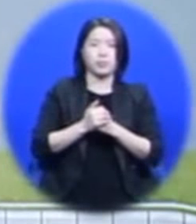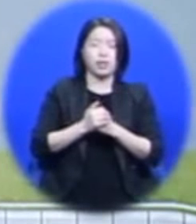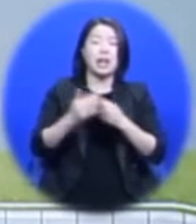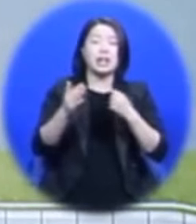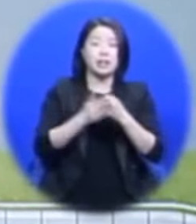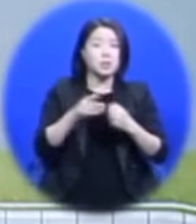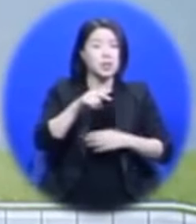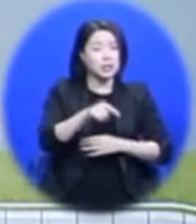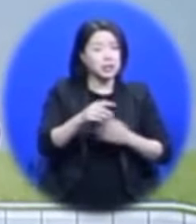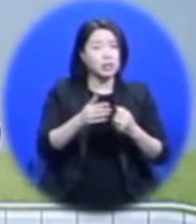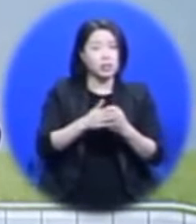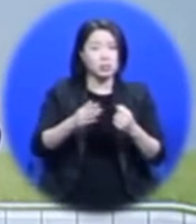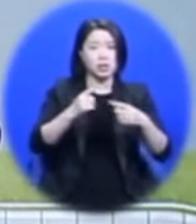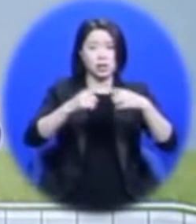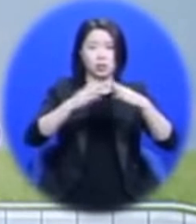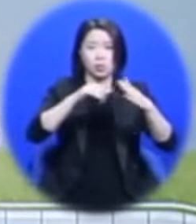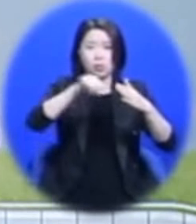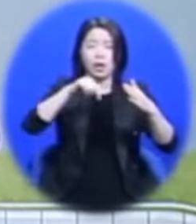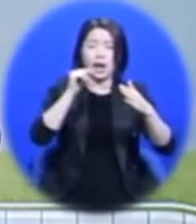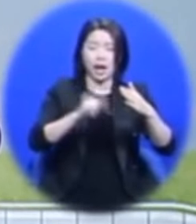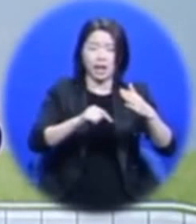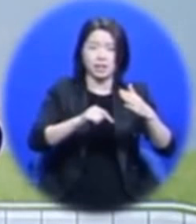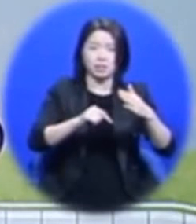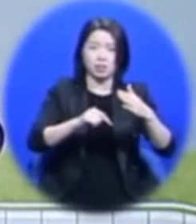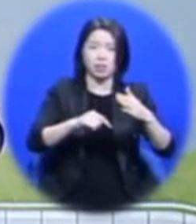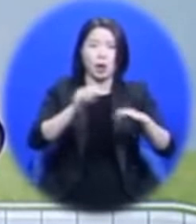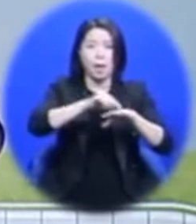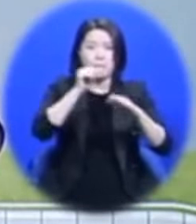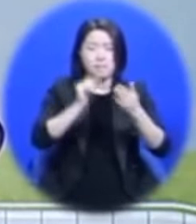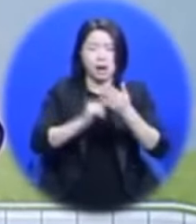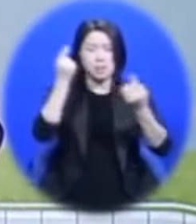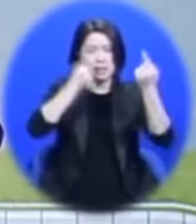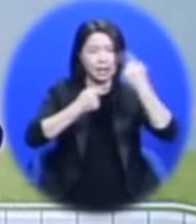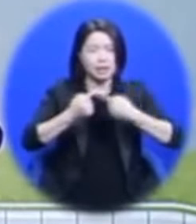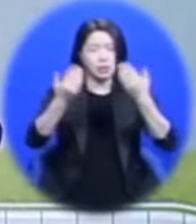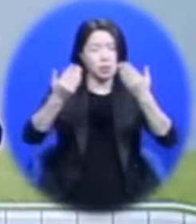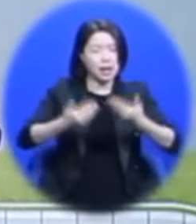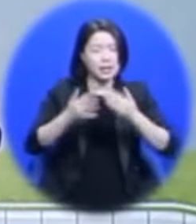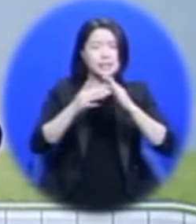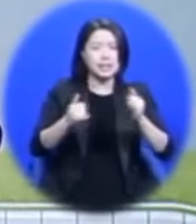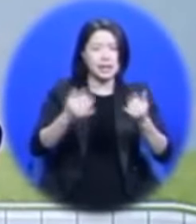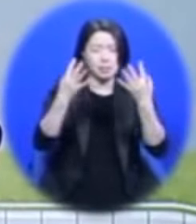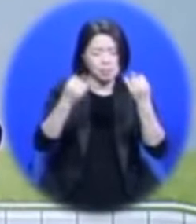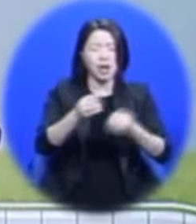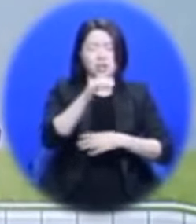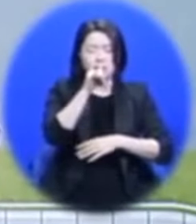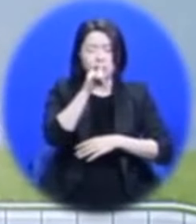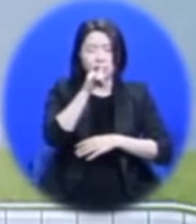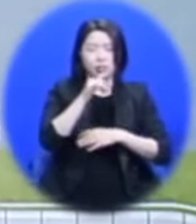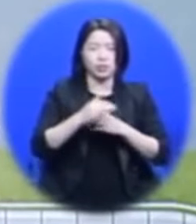그래서 그것 때문에 교회 안에서 오히려 마음에 상처를 받으신 분들이 꽤 많습니다.